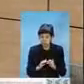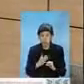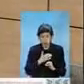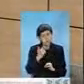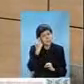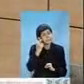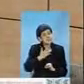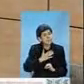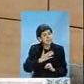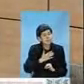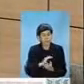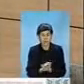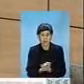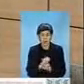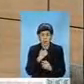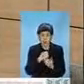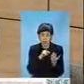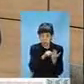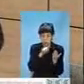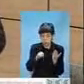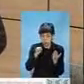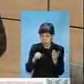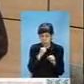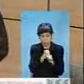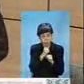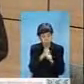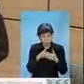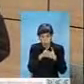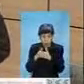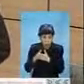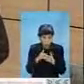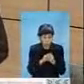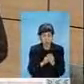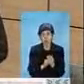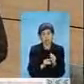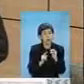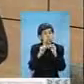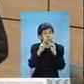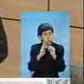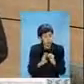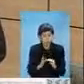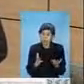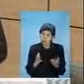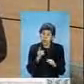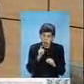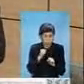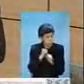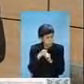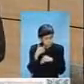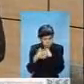ก็เห็นว่าเมื่อทั้งฉบับยังเดินไม่ได้รายมาตราเราก็ควรจะเดิน